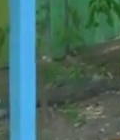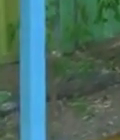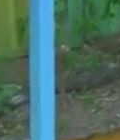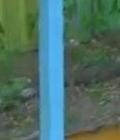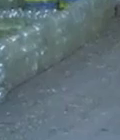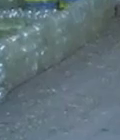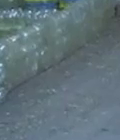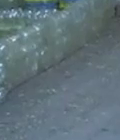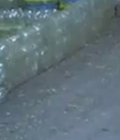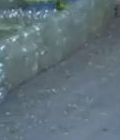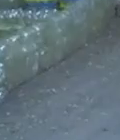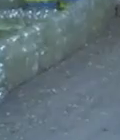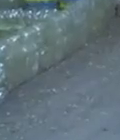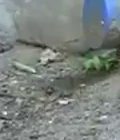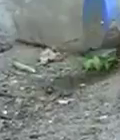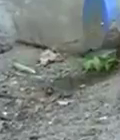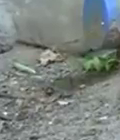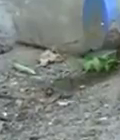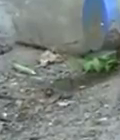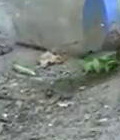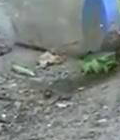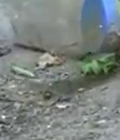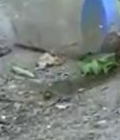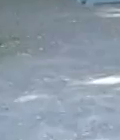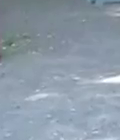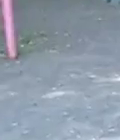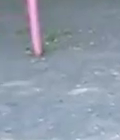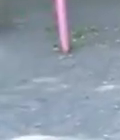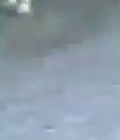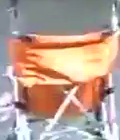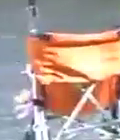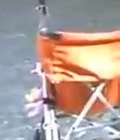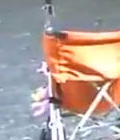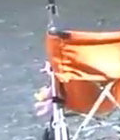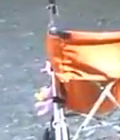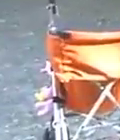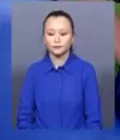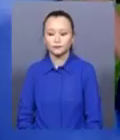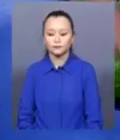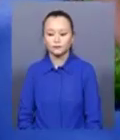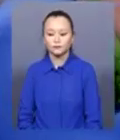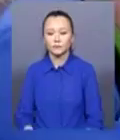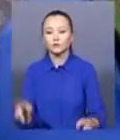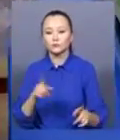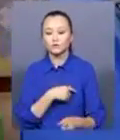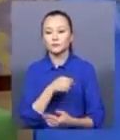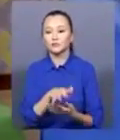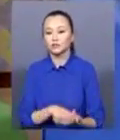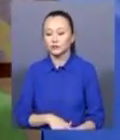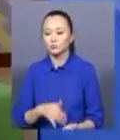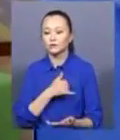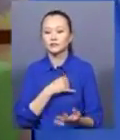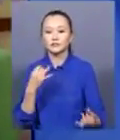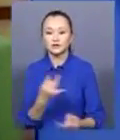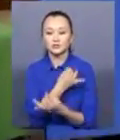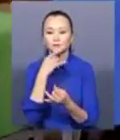А чтобы снова создать такую красоту, потребуется немало времени и сил. Ну что ж, мы продолжаем. У нас